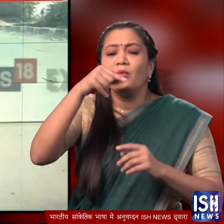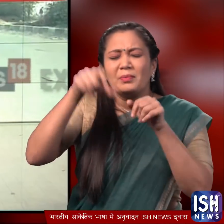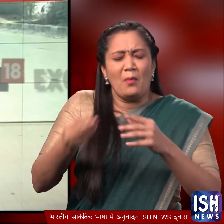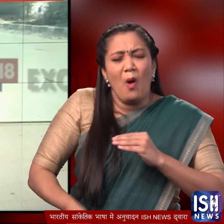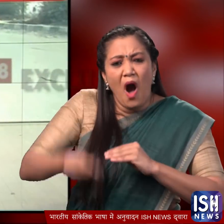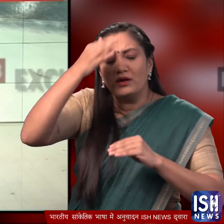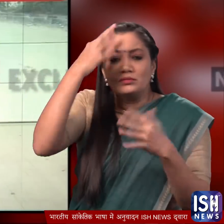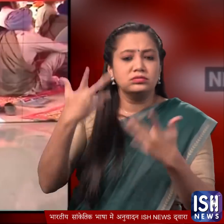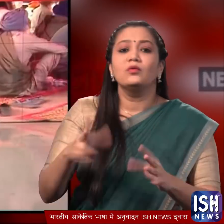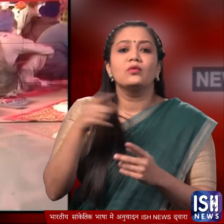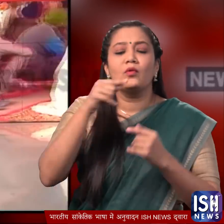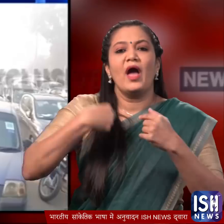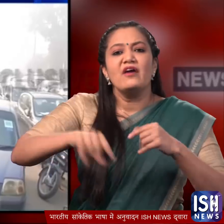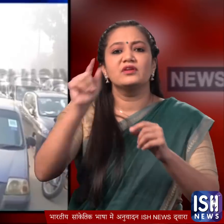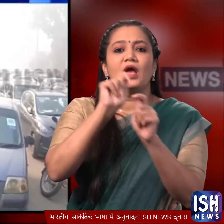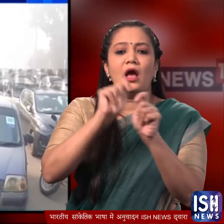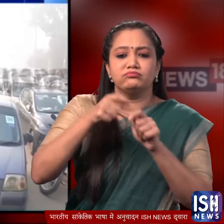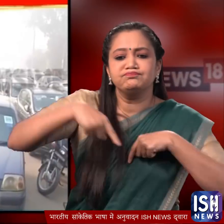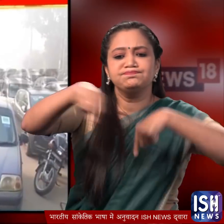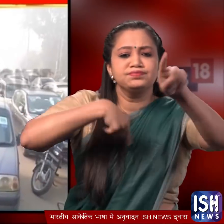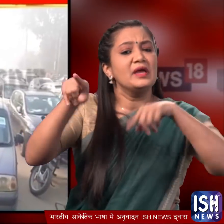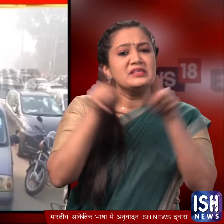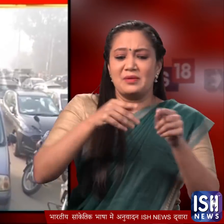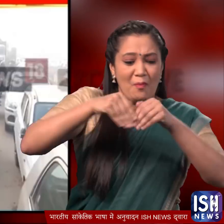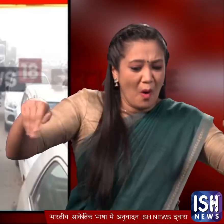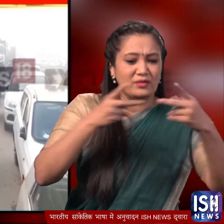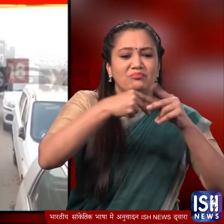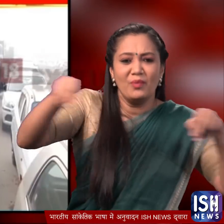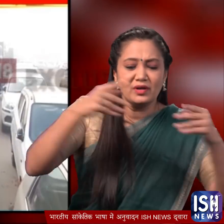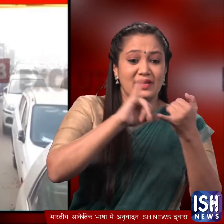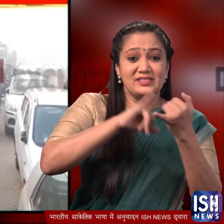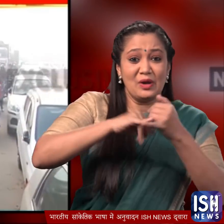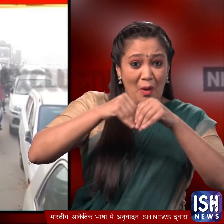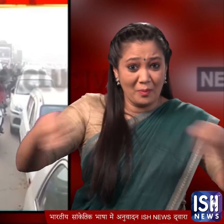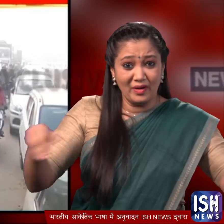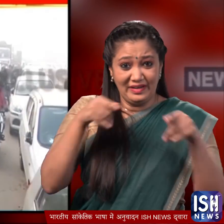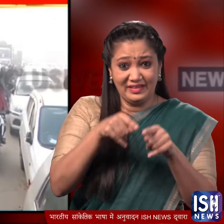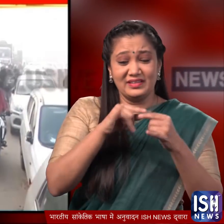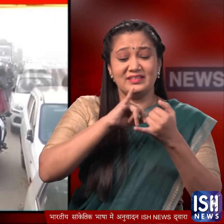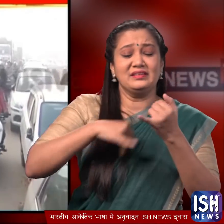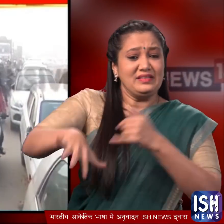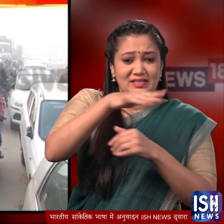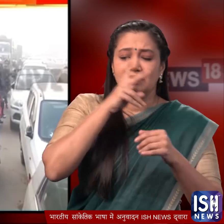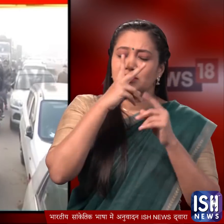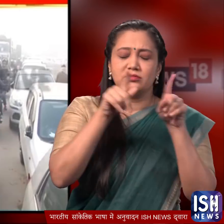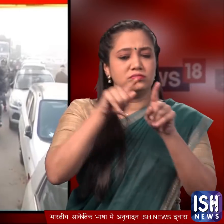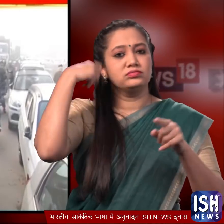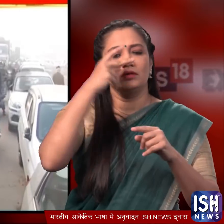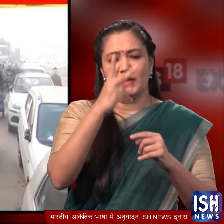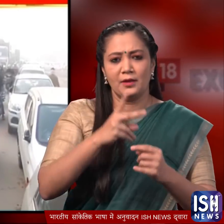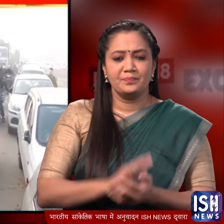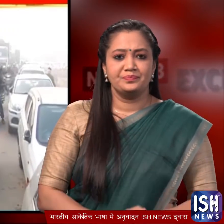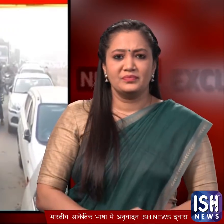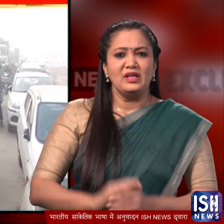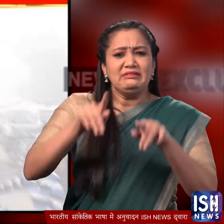रोजाना अपने काम से आना जाना होता है, और ये मुसीबत सभी बॉर्डरों पर एक जैसी है। सिंघू बॉर्डर से तो जो तस्वीरें सामने आई, उनमें एक